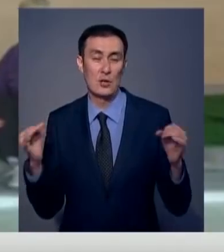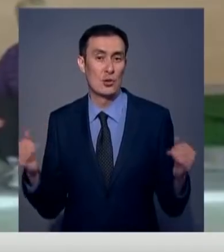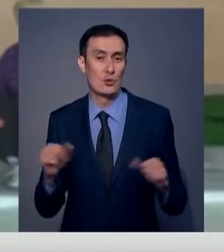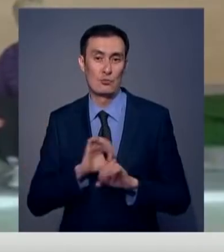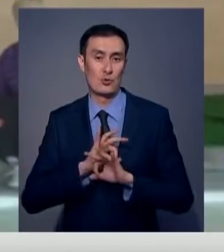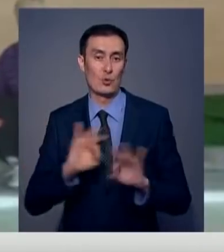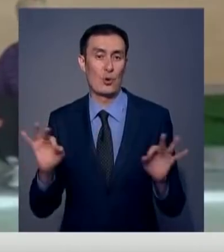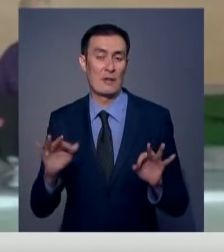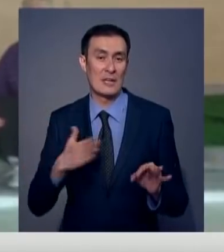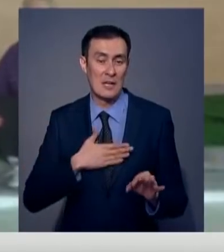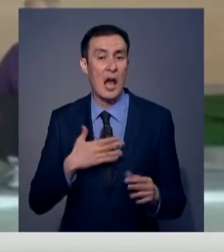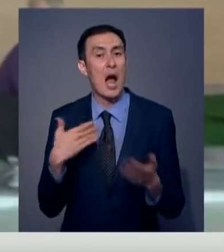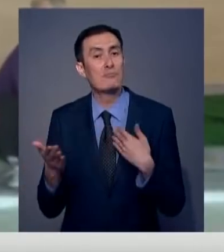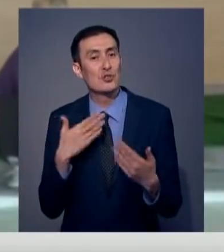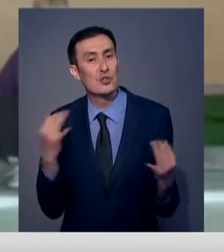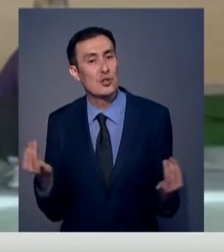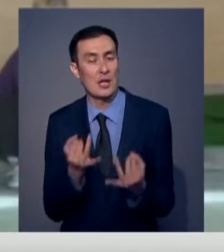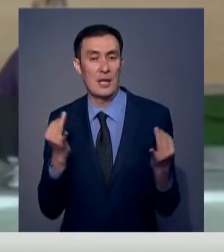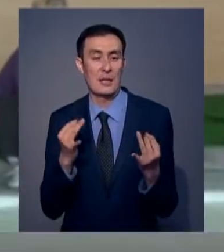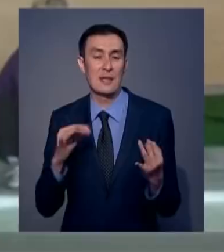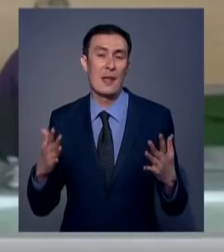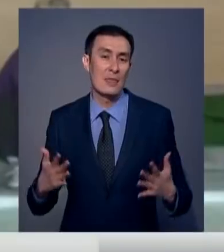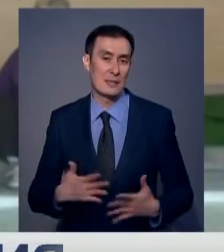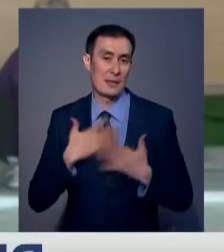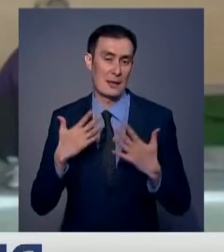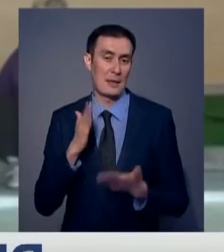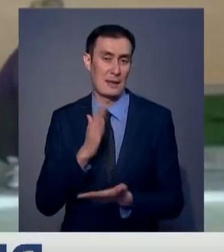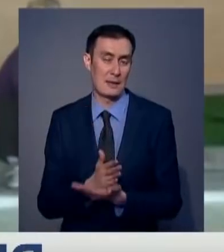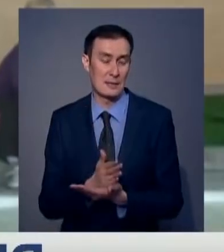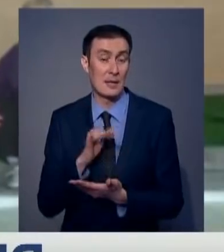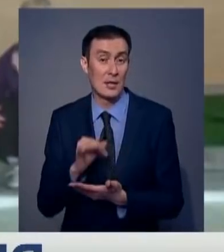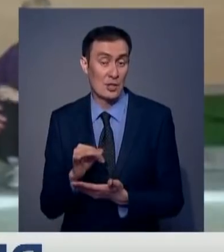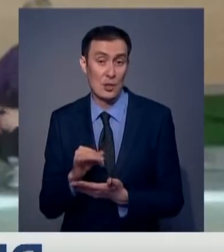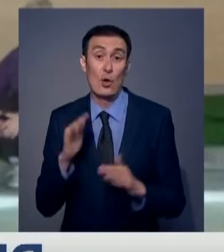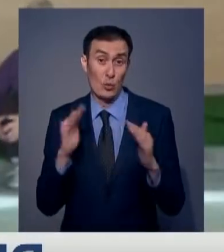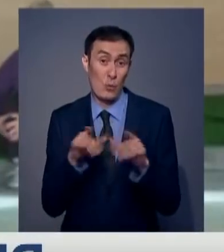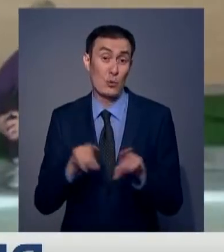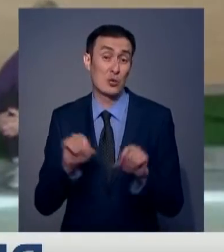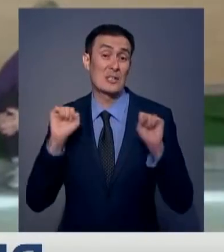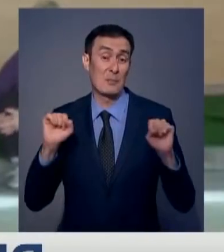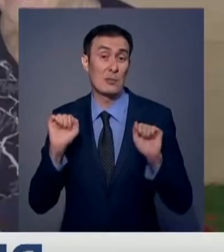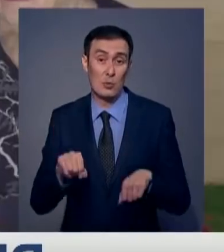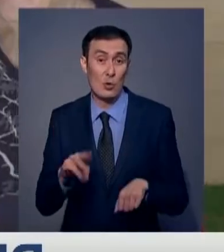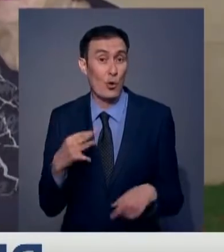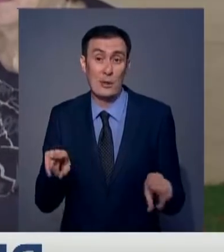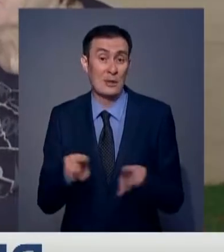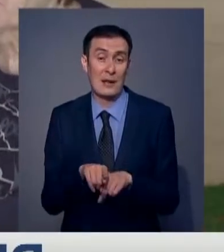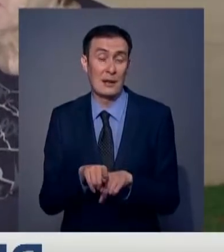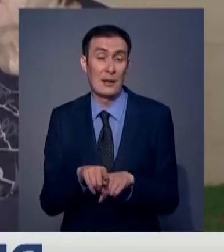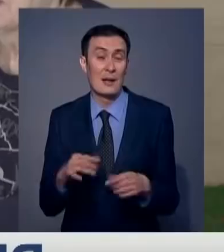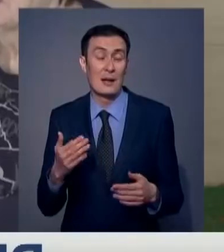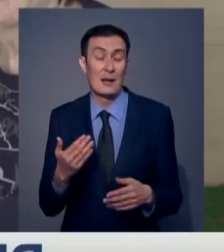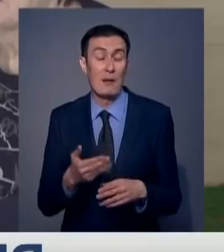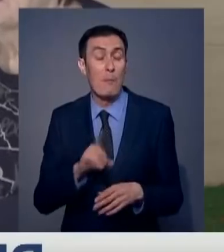а потом и общение, и настроение. Можно и дома заниматься, но так не получается, как